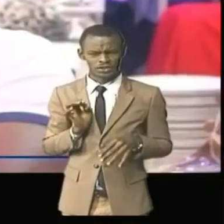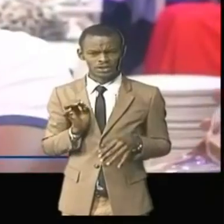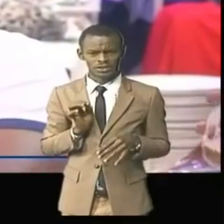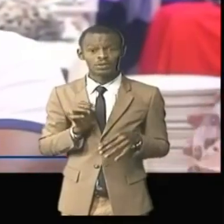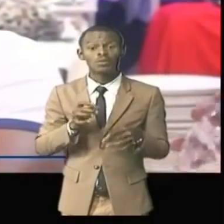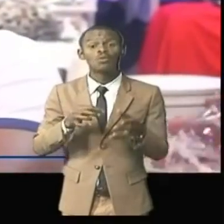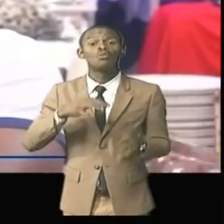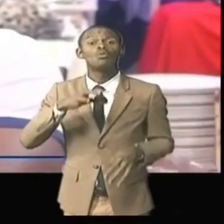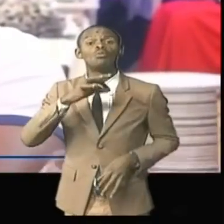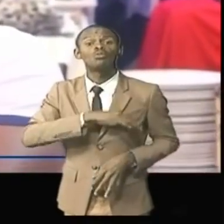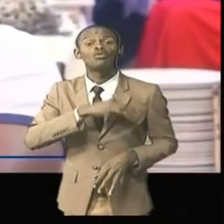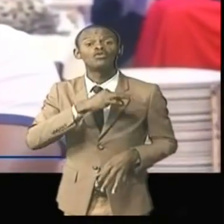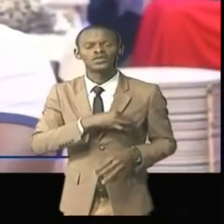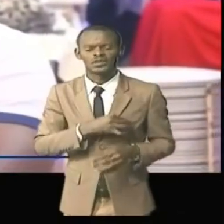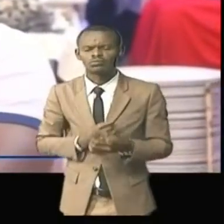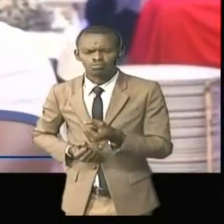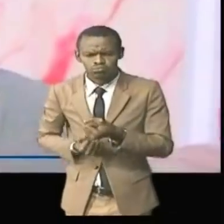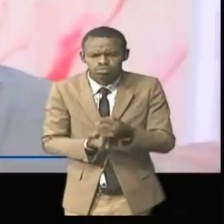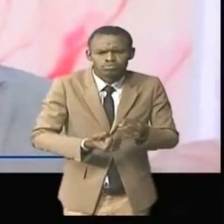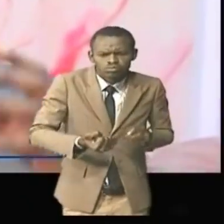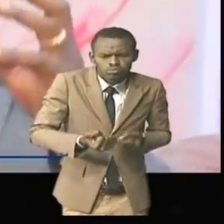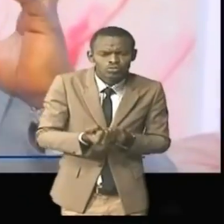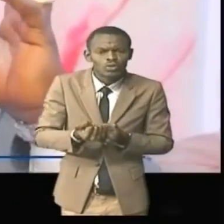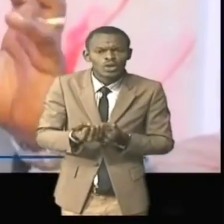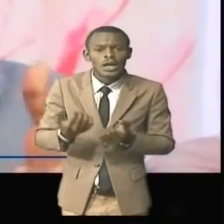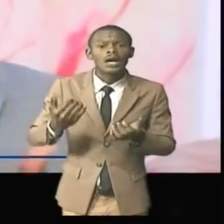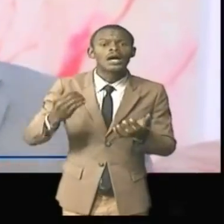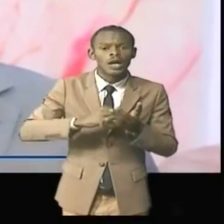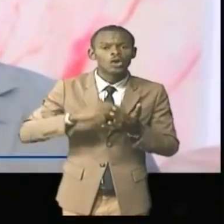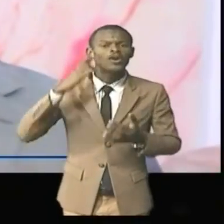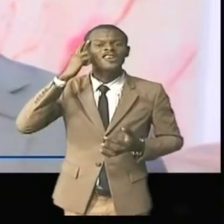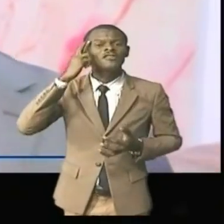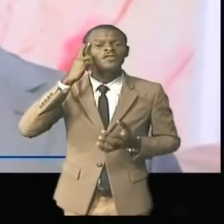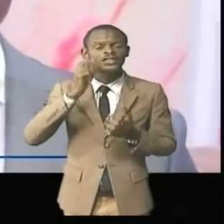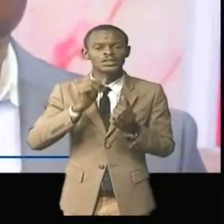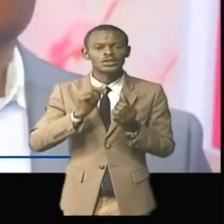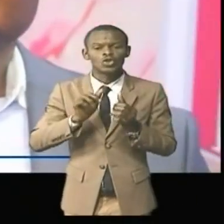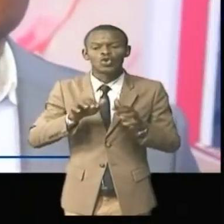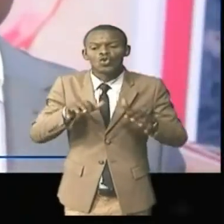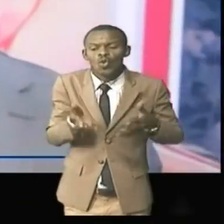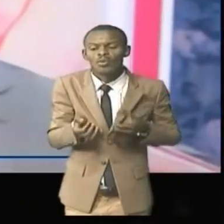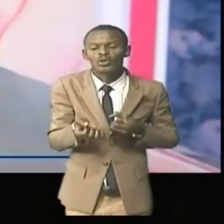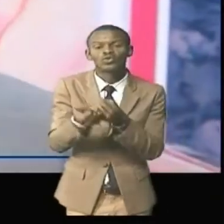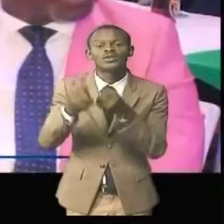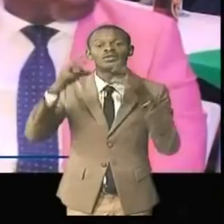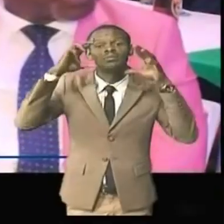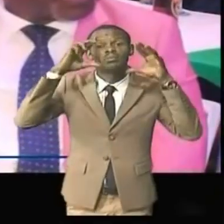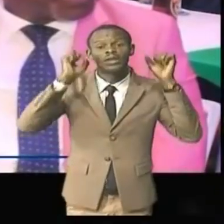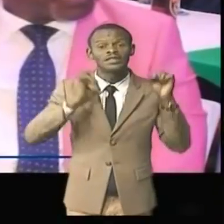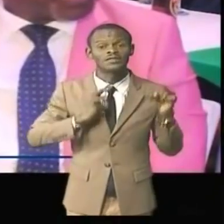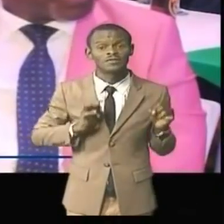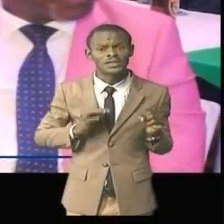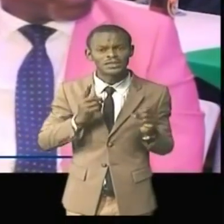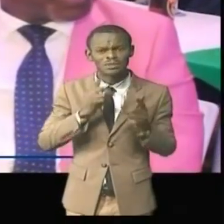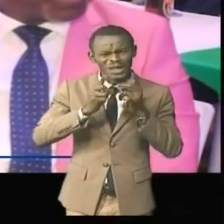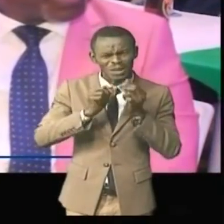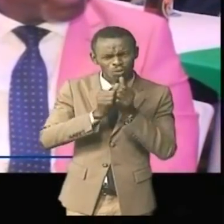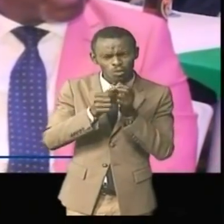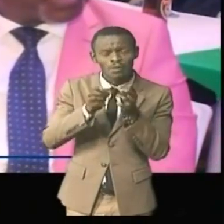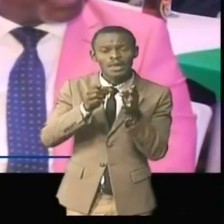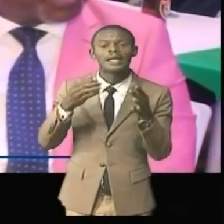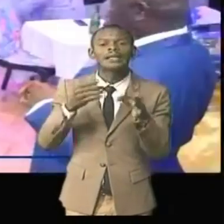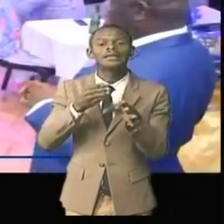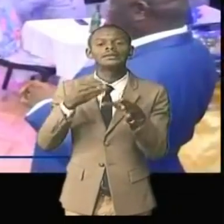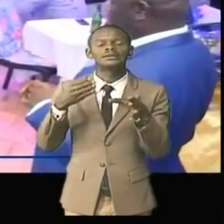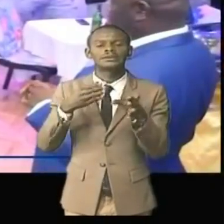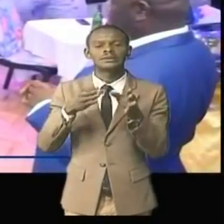seulement pour rallumer la flamme, mais surtout réfléchir sur les rapports à l'heure de l'état de droit en RDC. Le président de